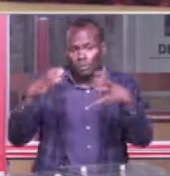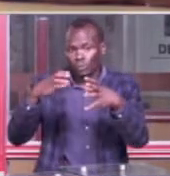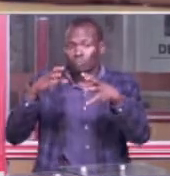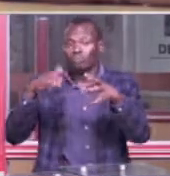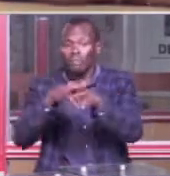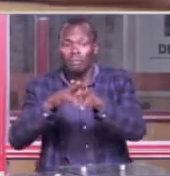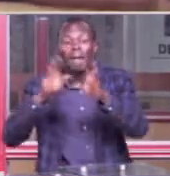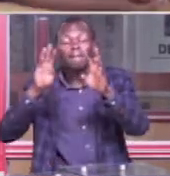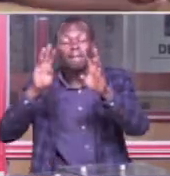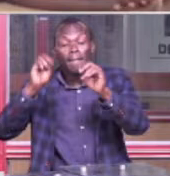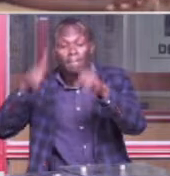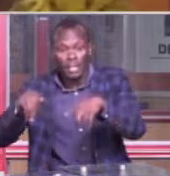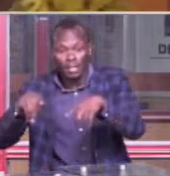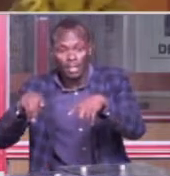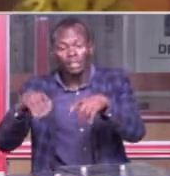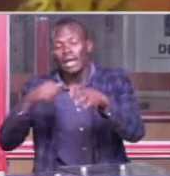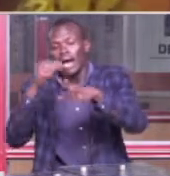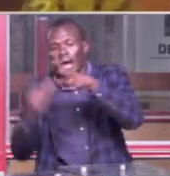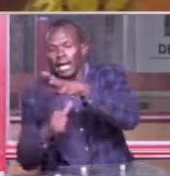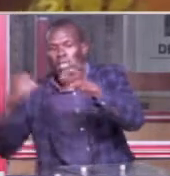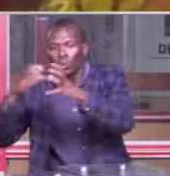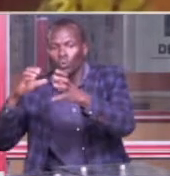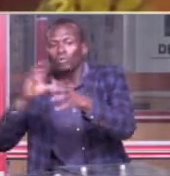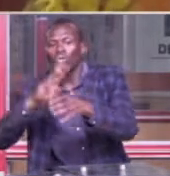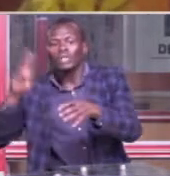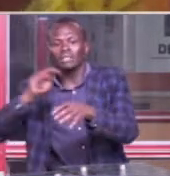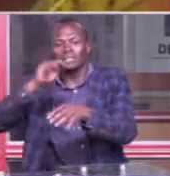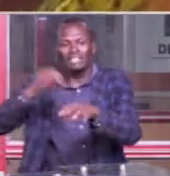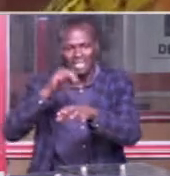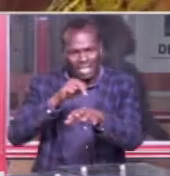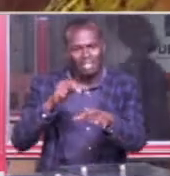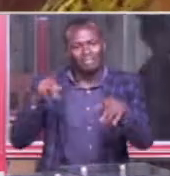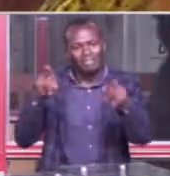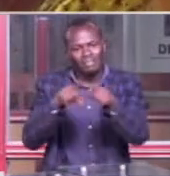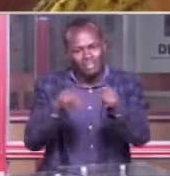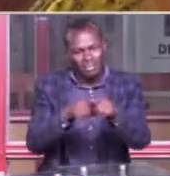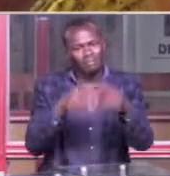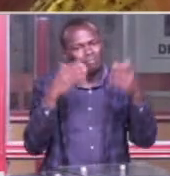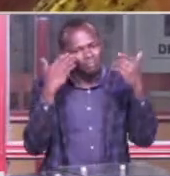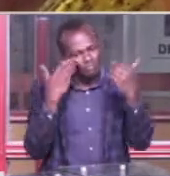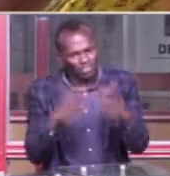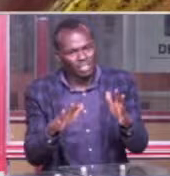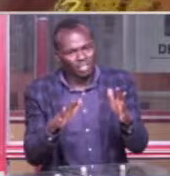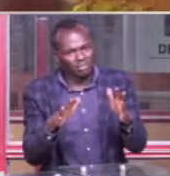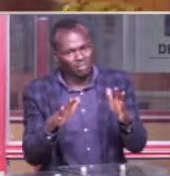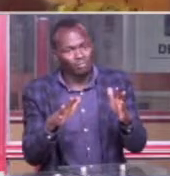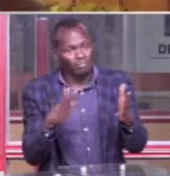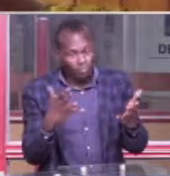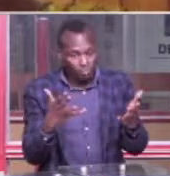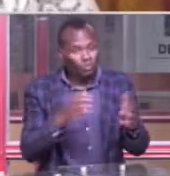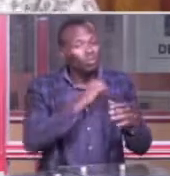Caucus bavuddeyo ne balaga okutya kwe balina ku nsonga eno nga bagamba ne ku munnaabwe omugenzi Abiriga bwe biti bwe